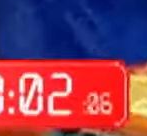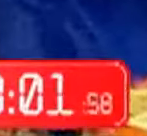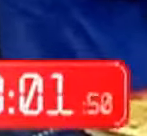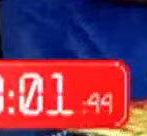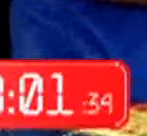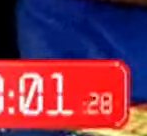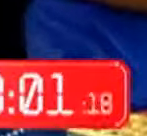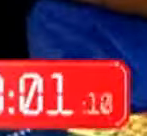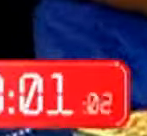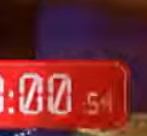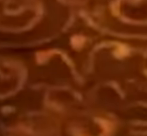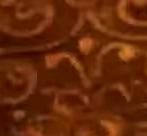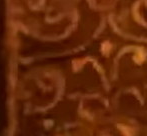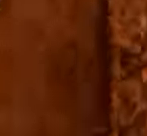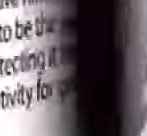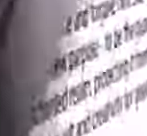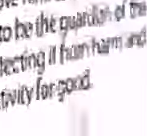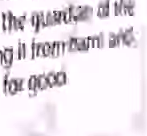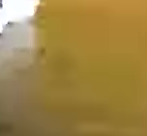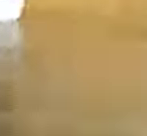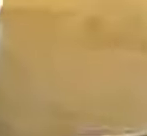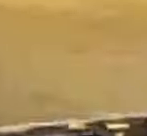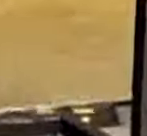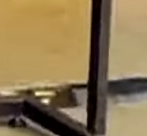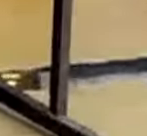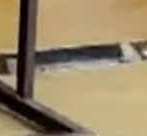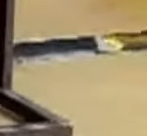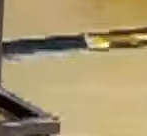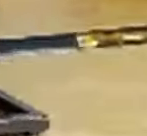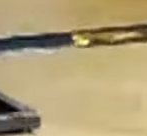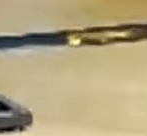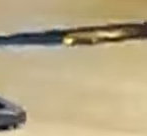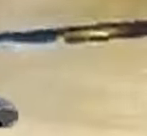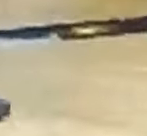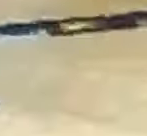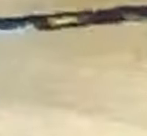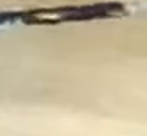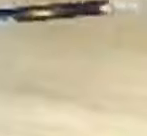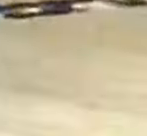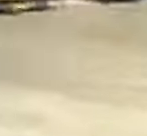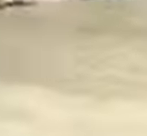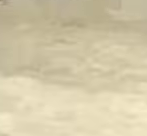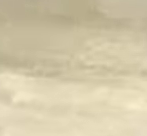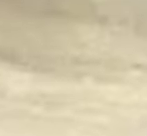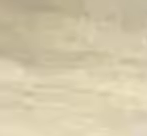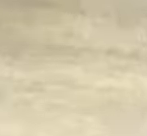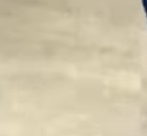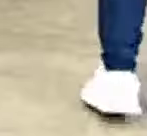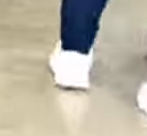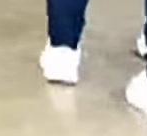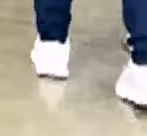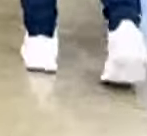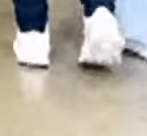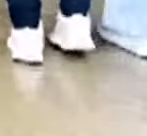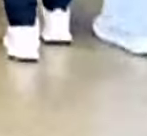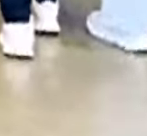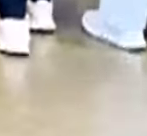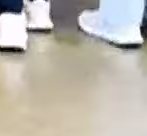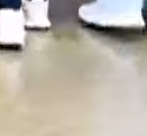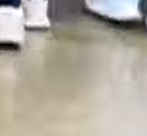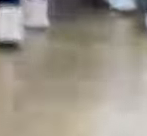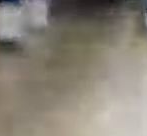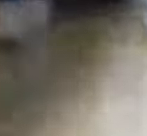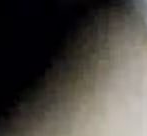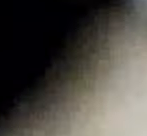mga Pinoy. Sa isang sulok ng Starfield Library ay nakasulat ang mga katagang ito. Hango